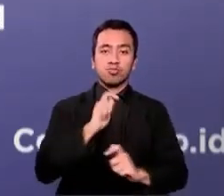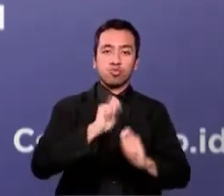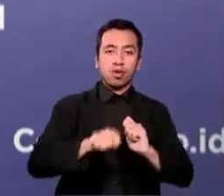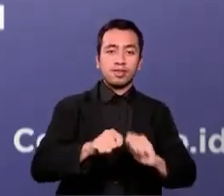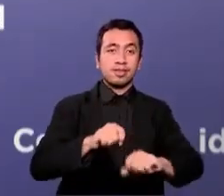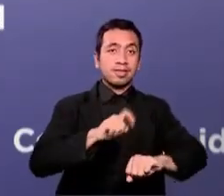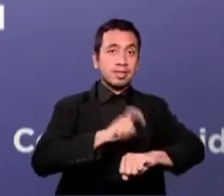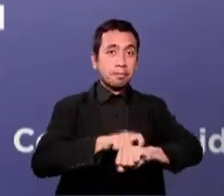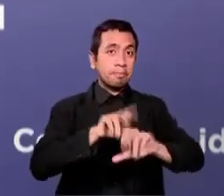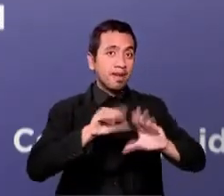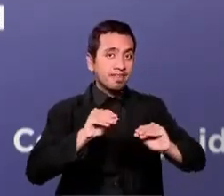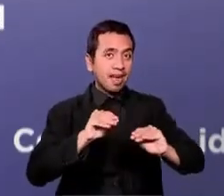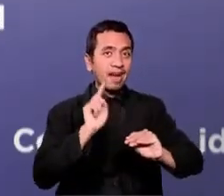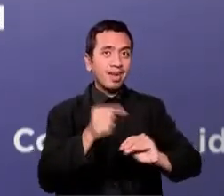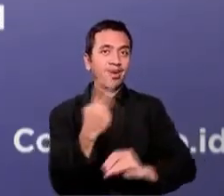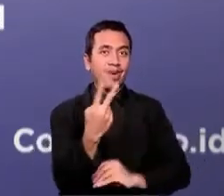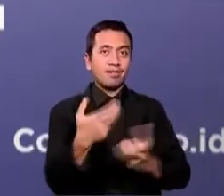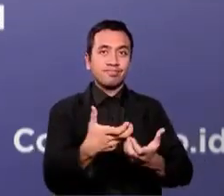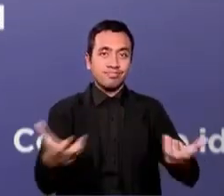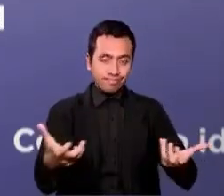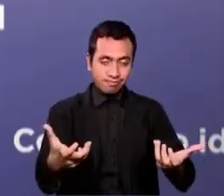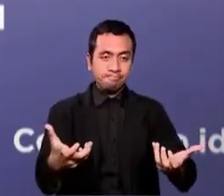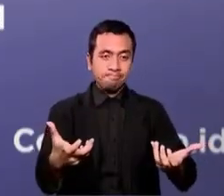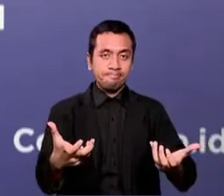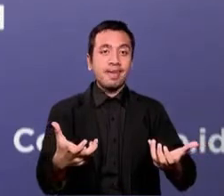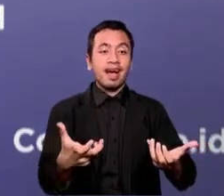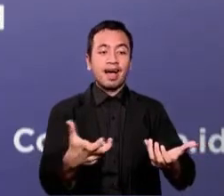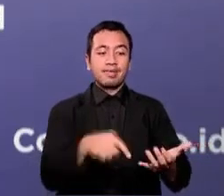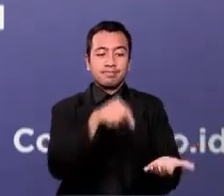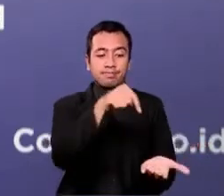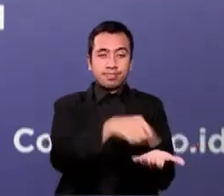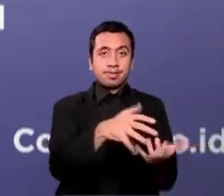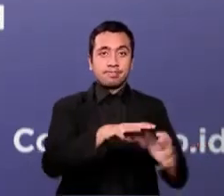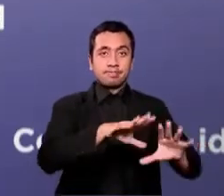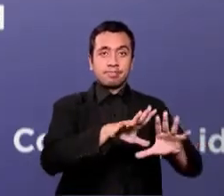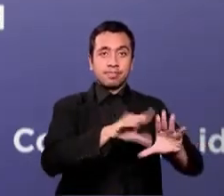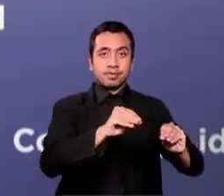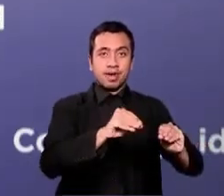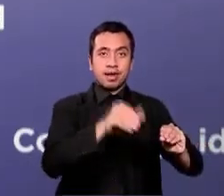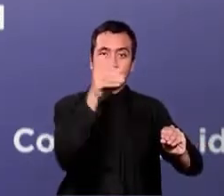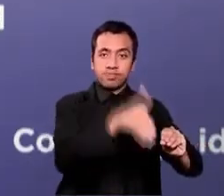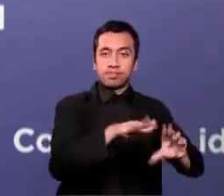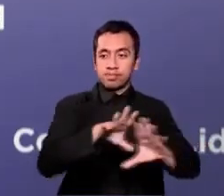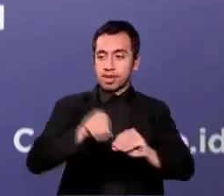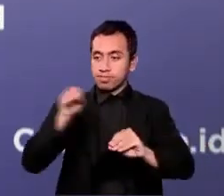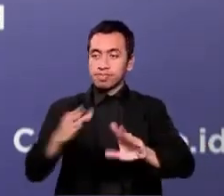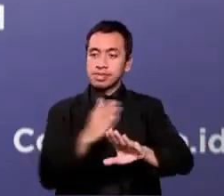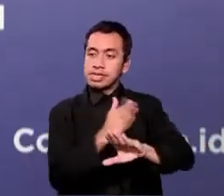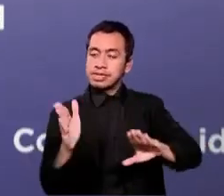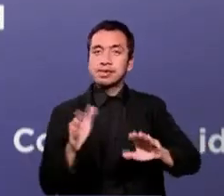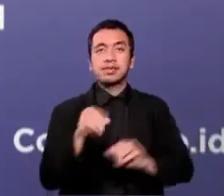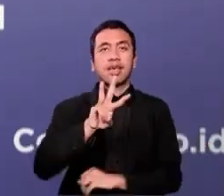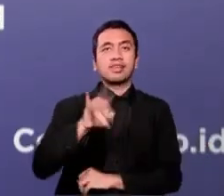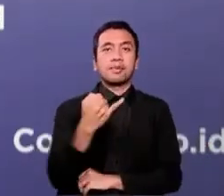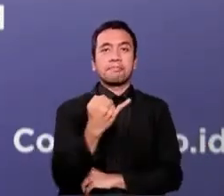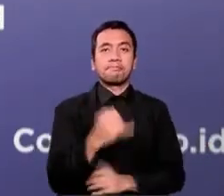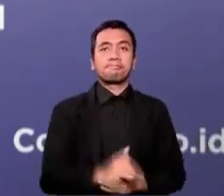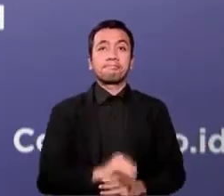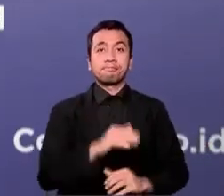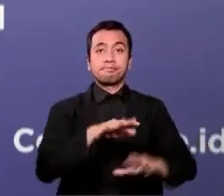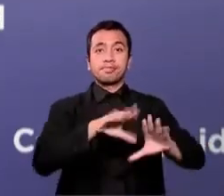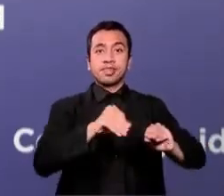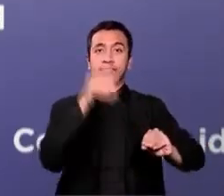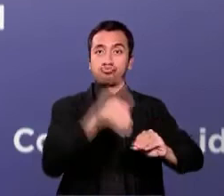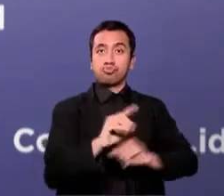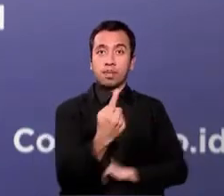bergilir atau dengan dua shift pengaturan jam kerja antar chef wajib dilakukan dengan jeda minimal tiga jam Syekh